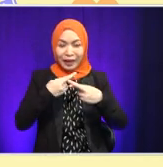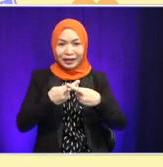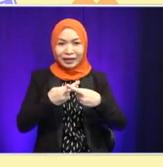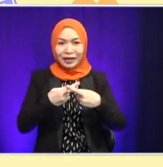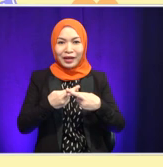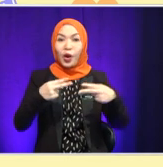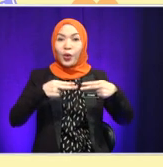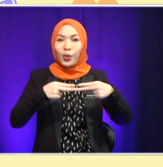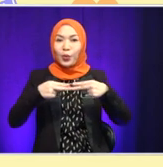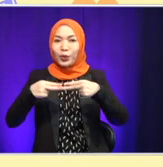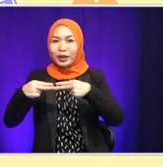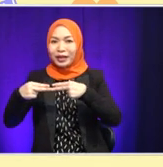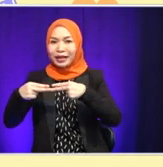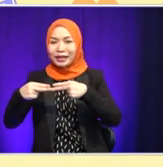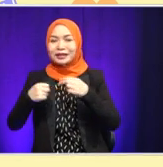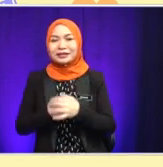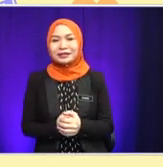bunga oke